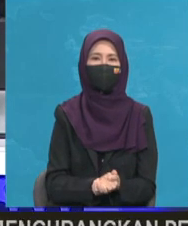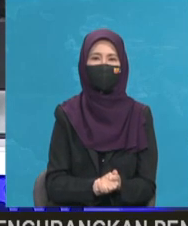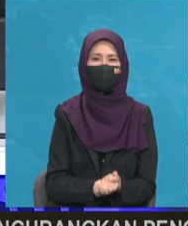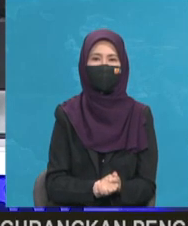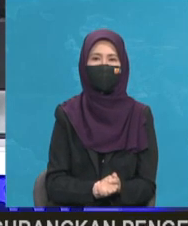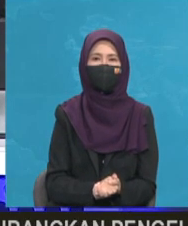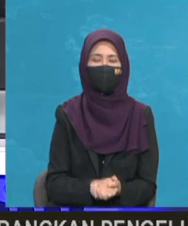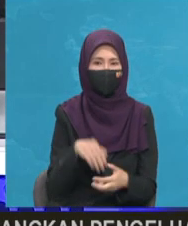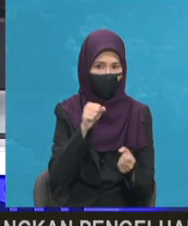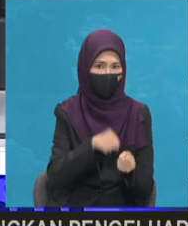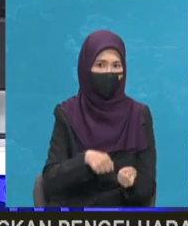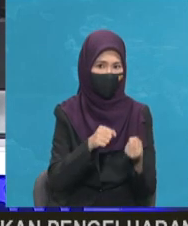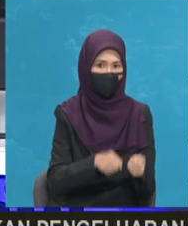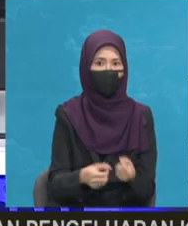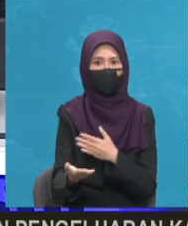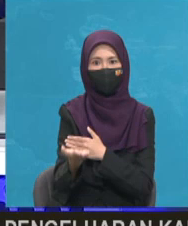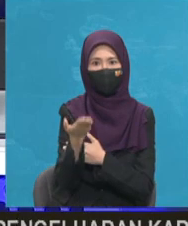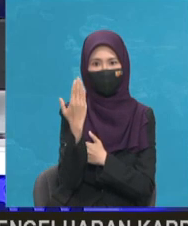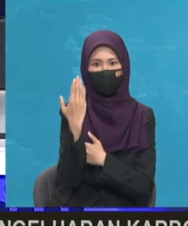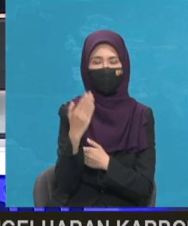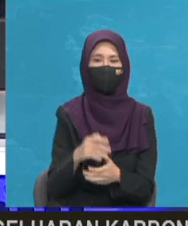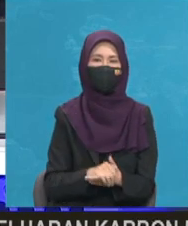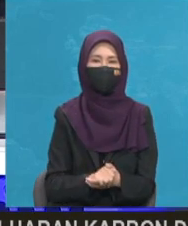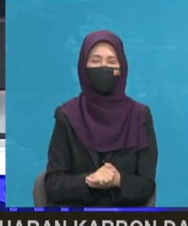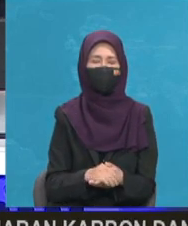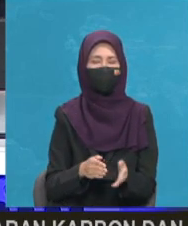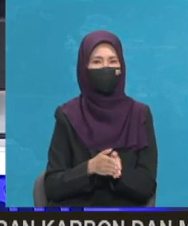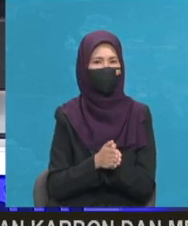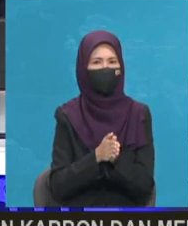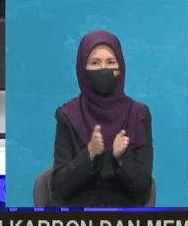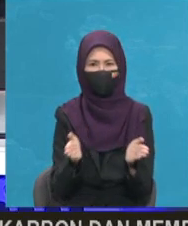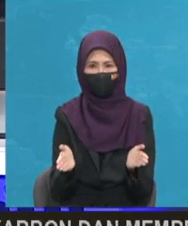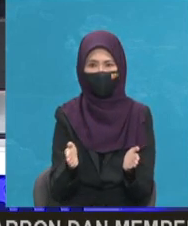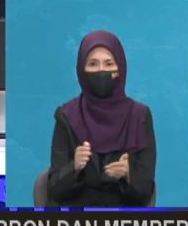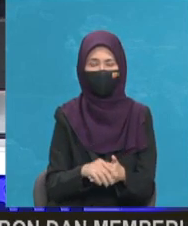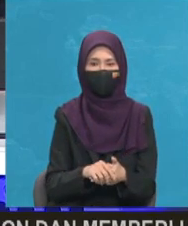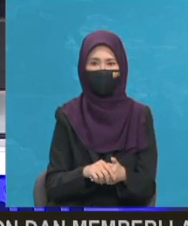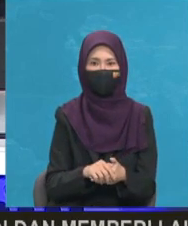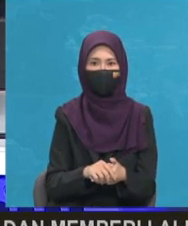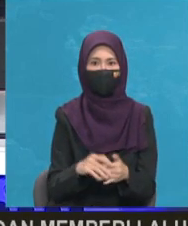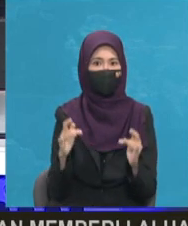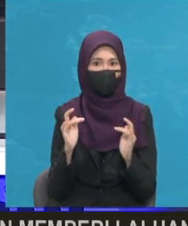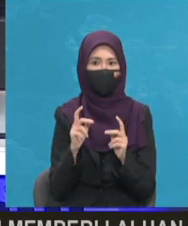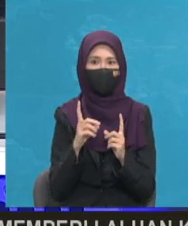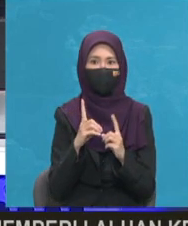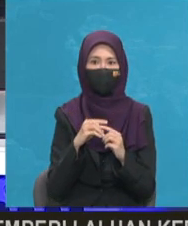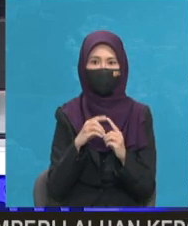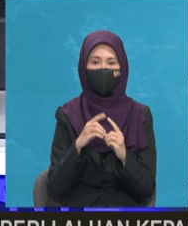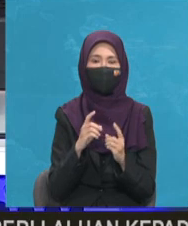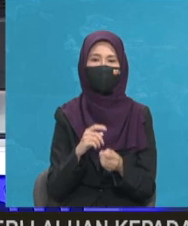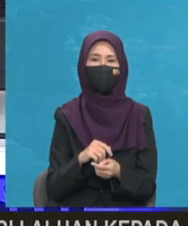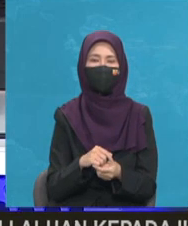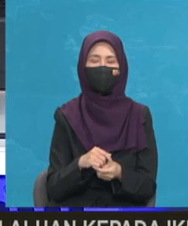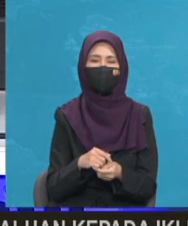bertani adalah lima kanan pagi tadi mengungsikan peluang-peluang pemasaran alternatif seperti penggunaan platform digital serta pemadanan